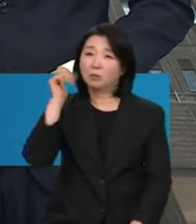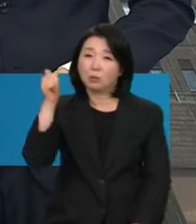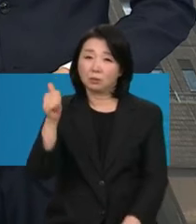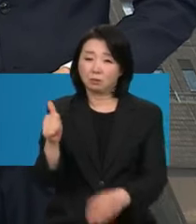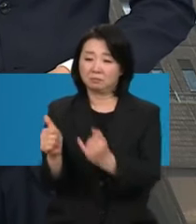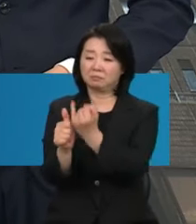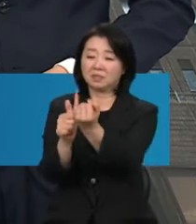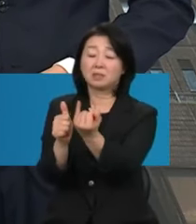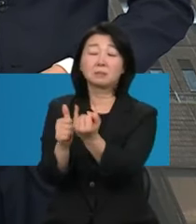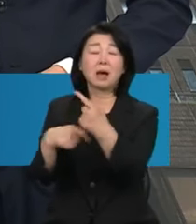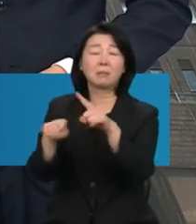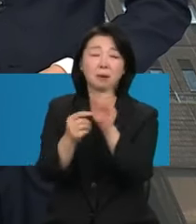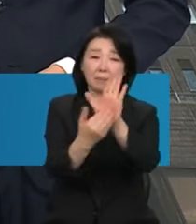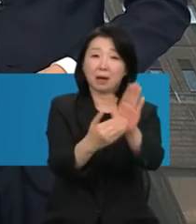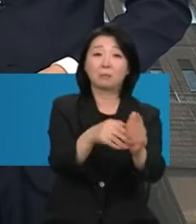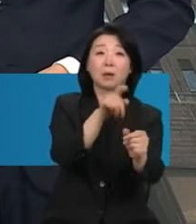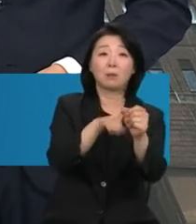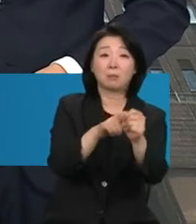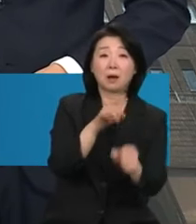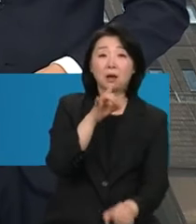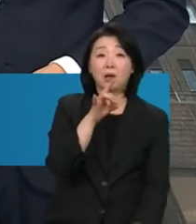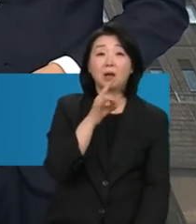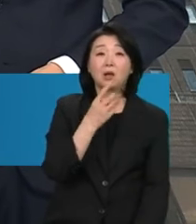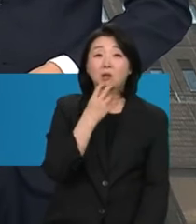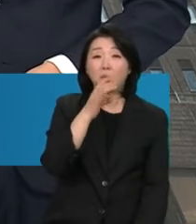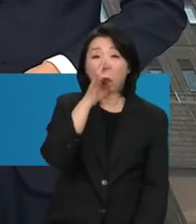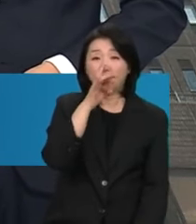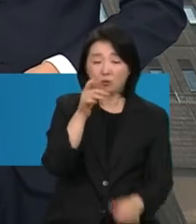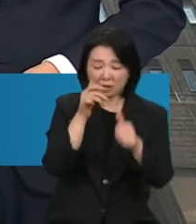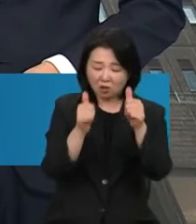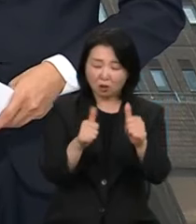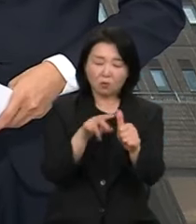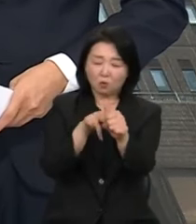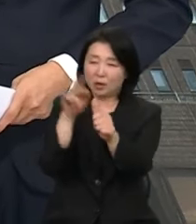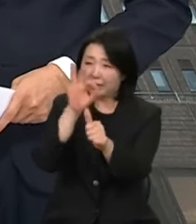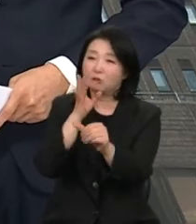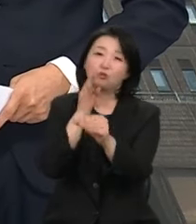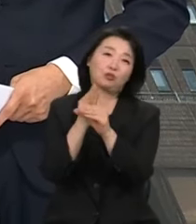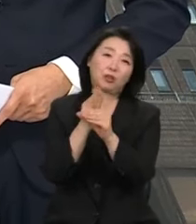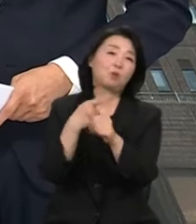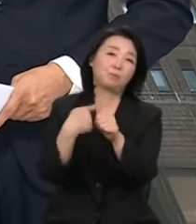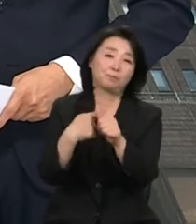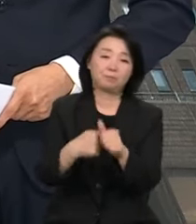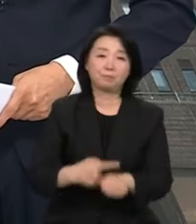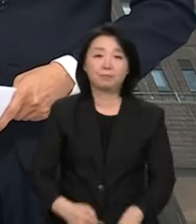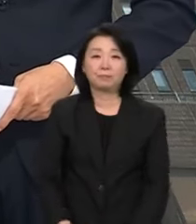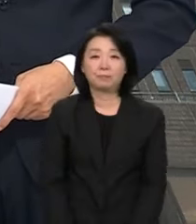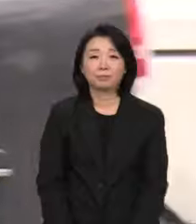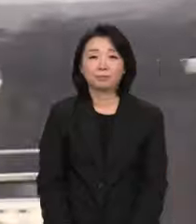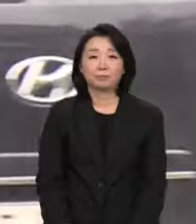방패 역할을 할 서울중앙지검장 후보를 찾고 있다고 주장했습니다. 이서준 기자입니다.